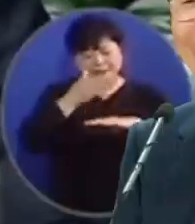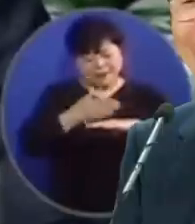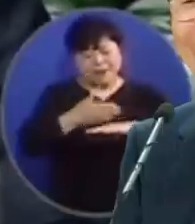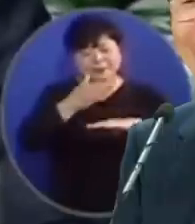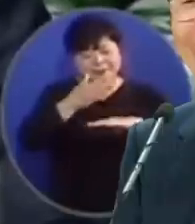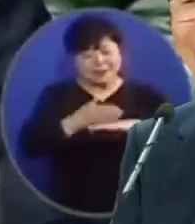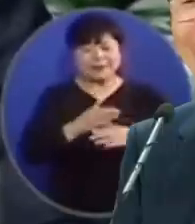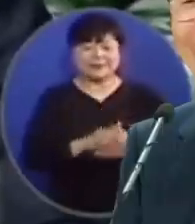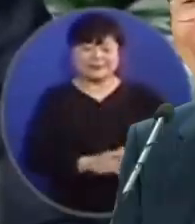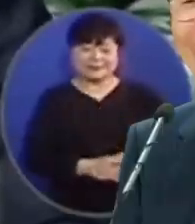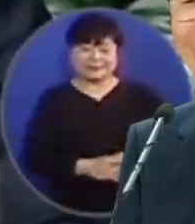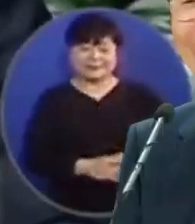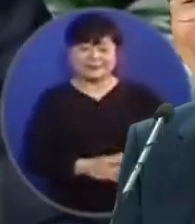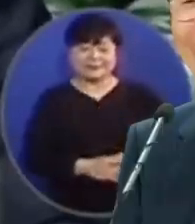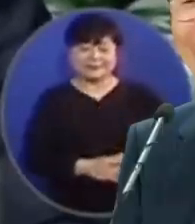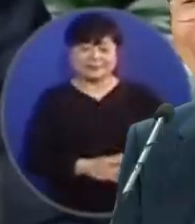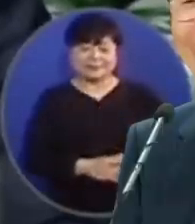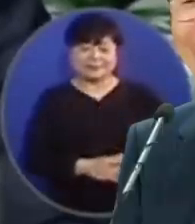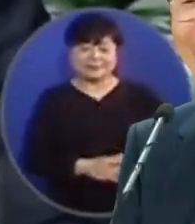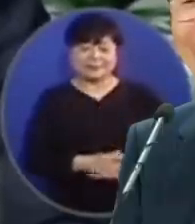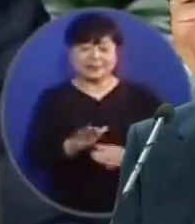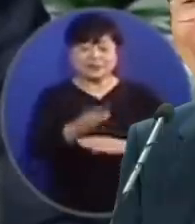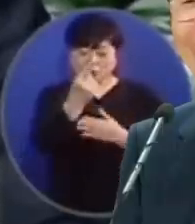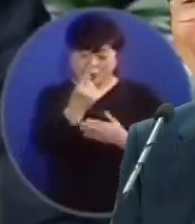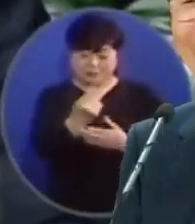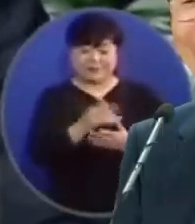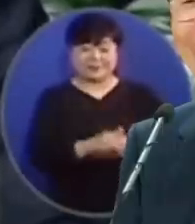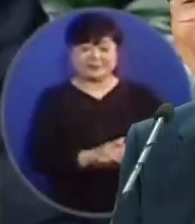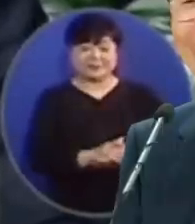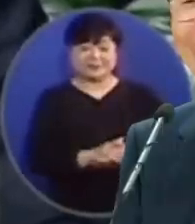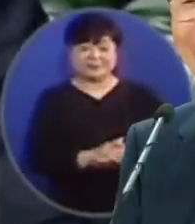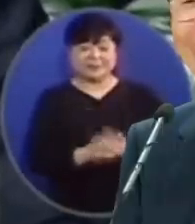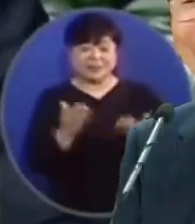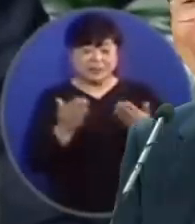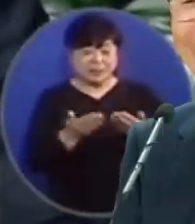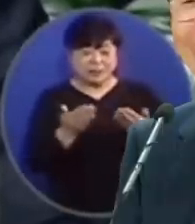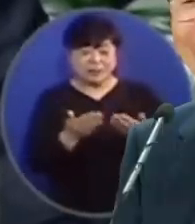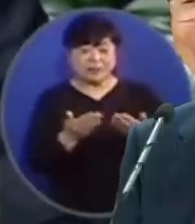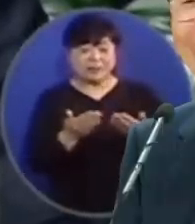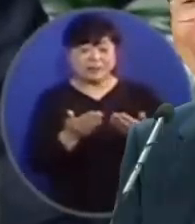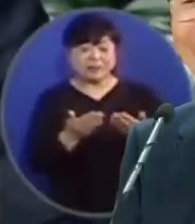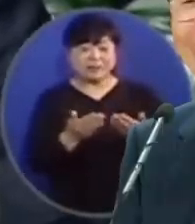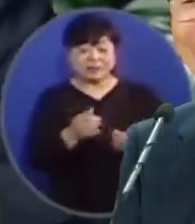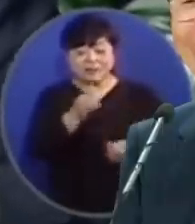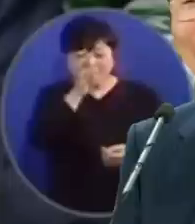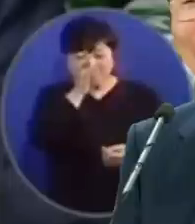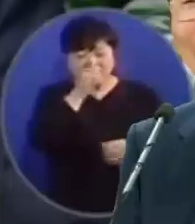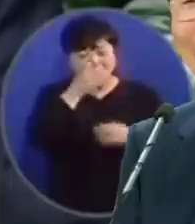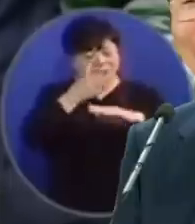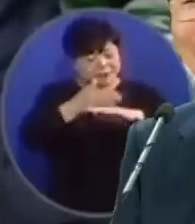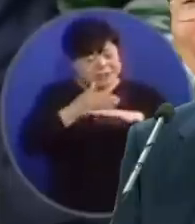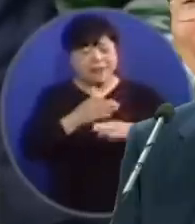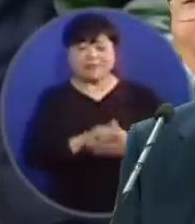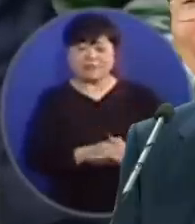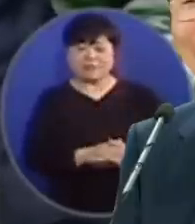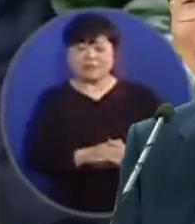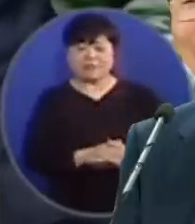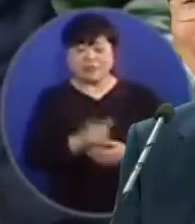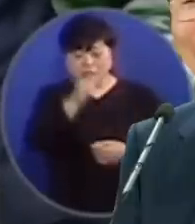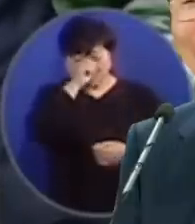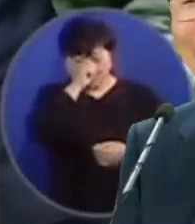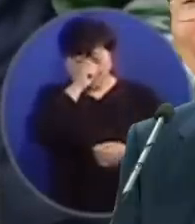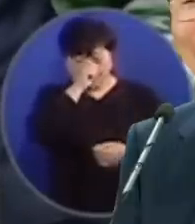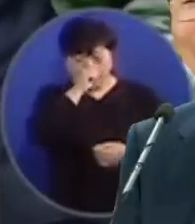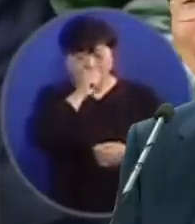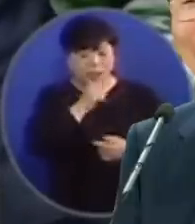감사. 내가 시골에서 올라와서 일자리가 있다는 것 감사하잖아요. 좋은 일자리는